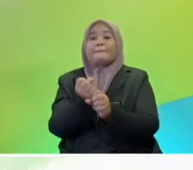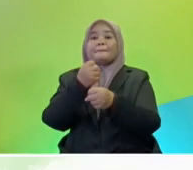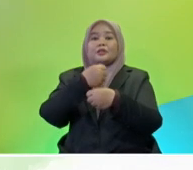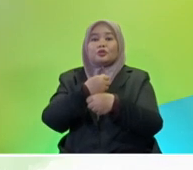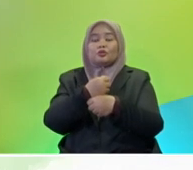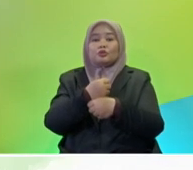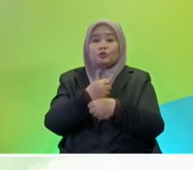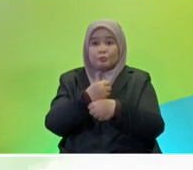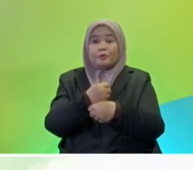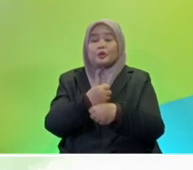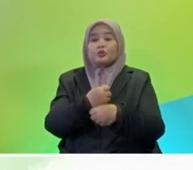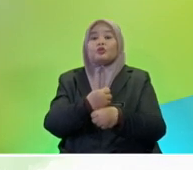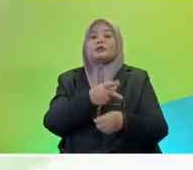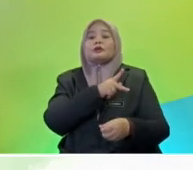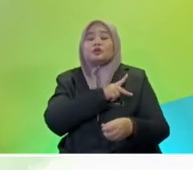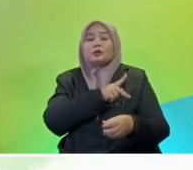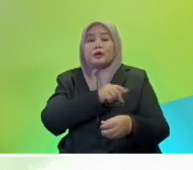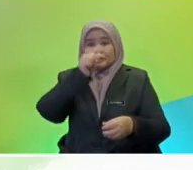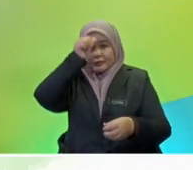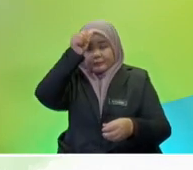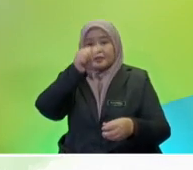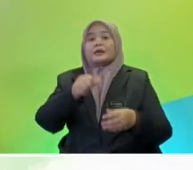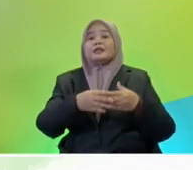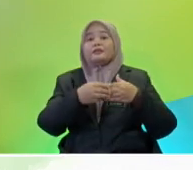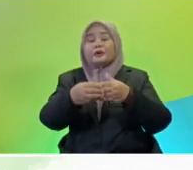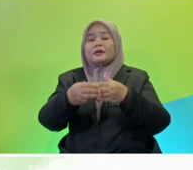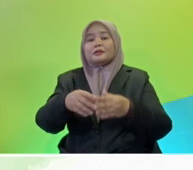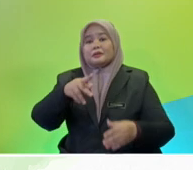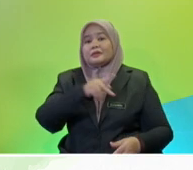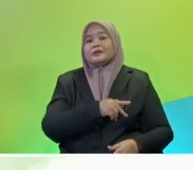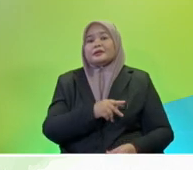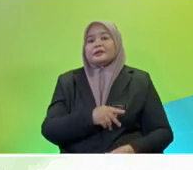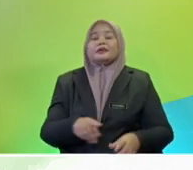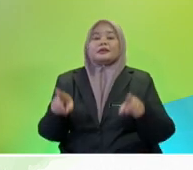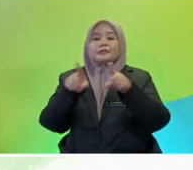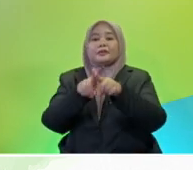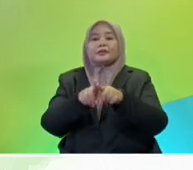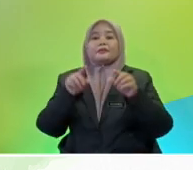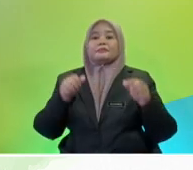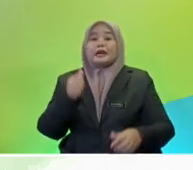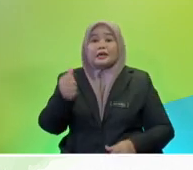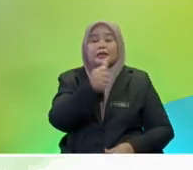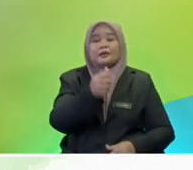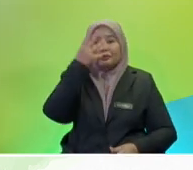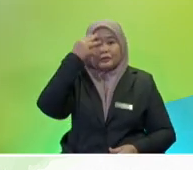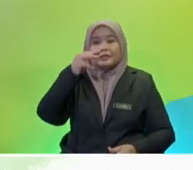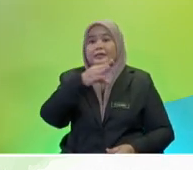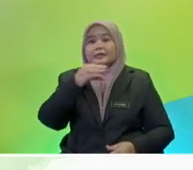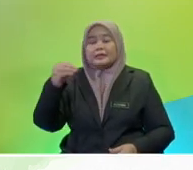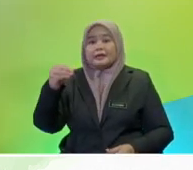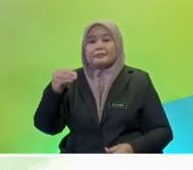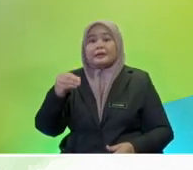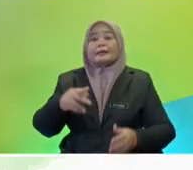khalifah Allah yang beriman bertakwa beramal saleh berakhlak mulia dan